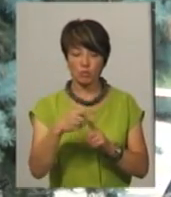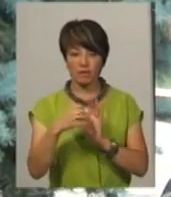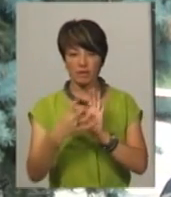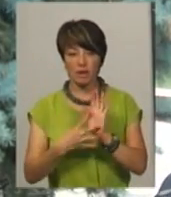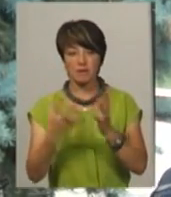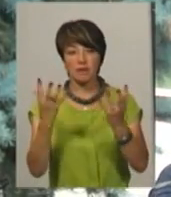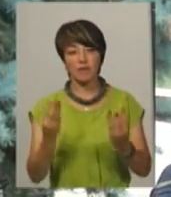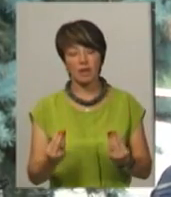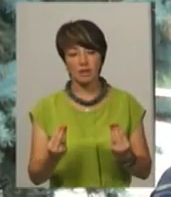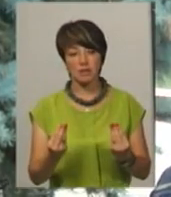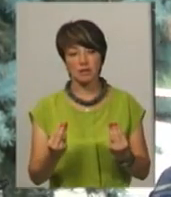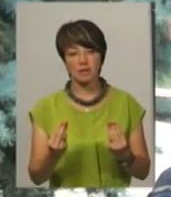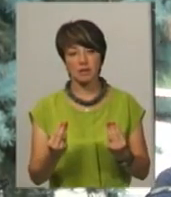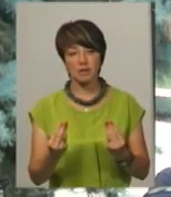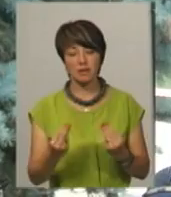14-19, в день до